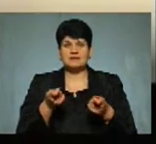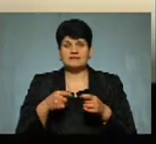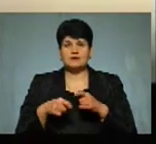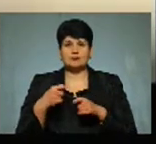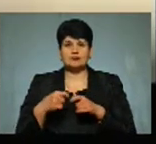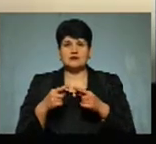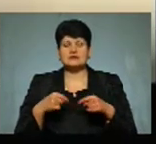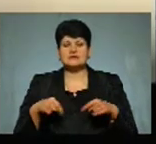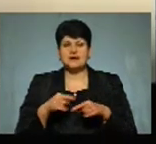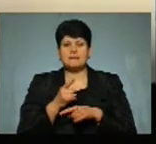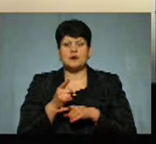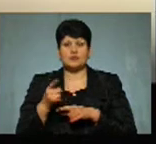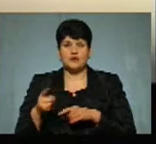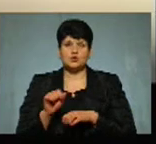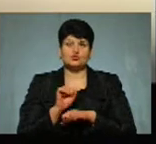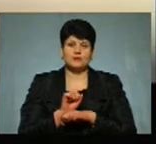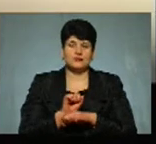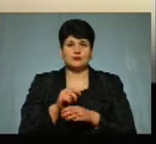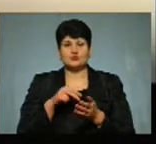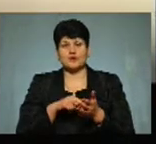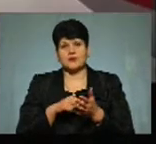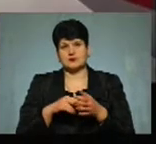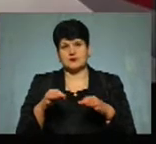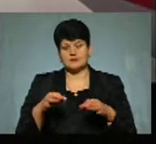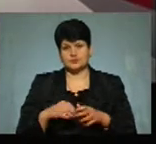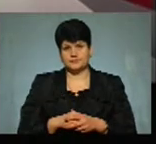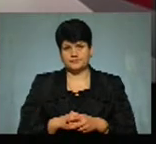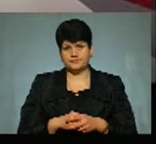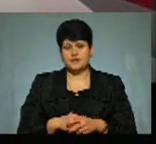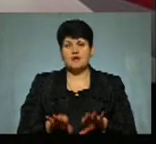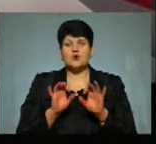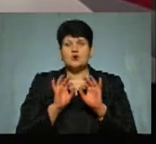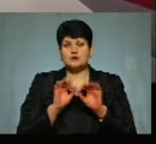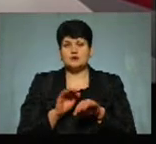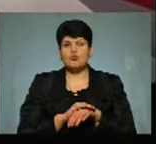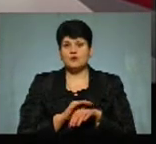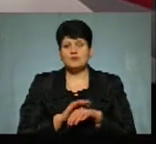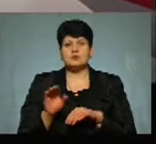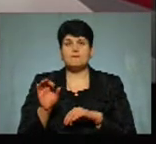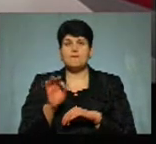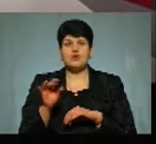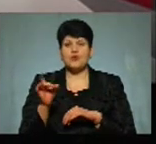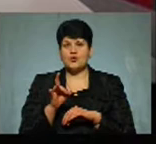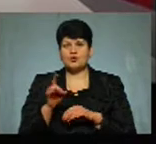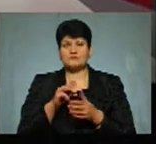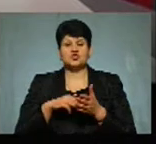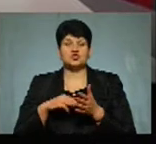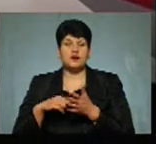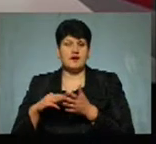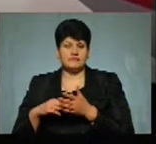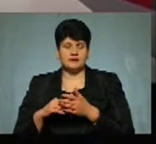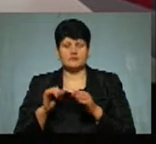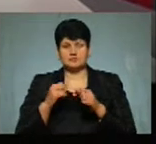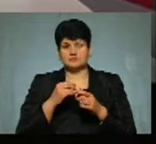правопорушення в сфері паркування, зупинки чи стоянки транспортних засобів. Розкажіть, будь ласка, про розмір штрафів. У нас також є відеографіка, ми маємо можливість